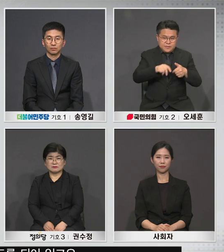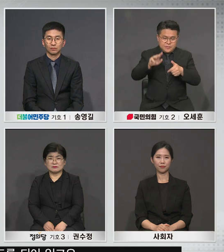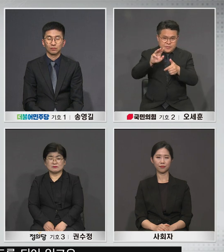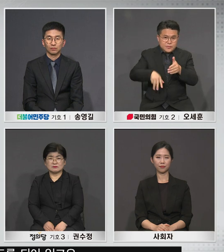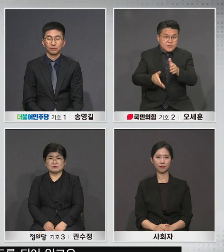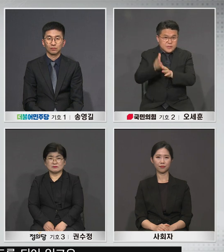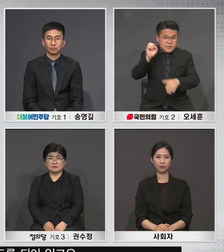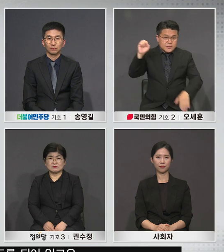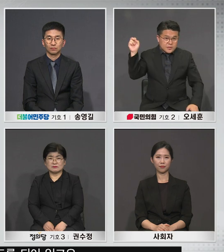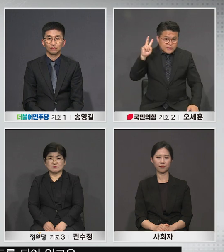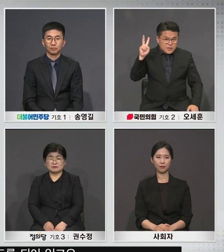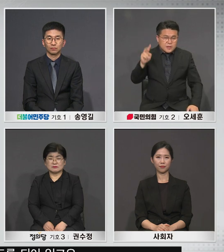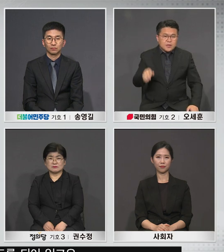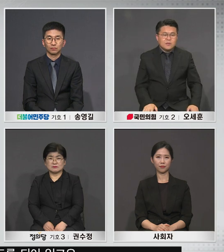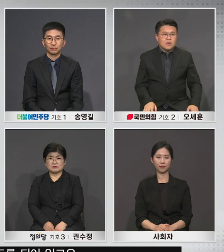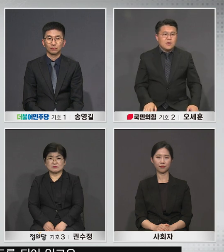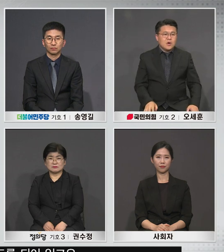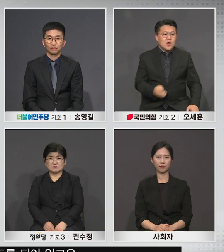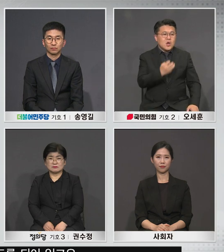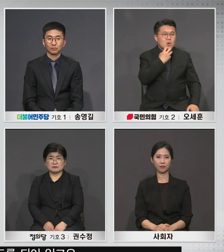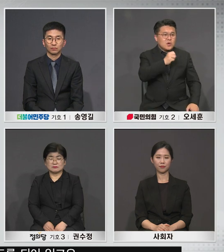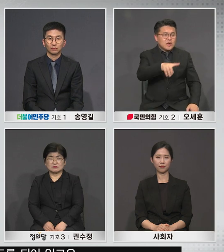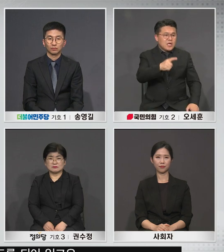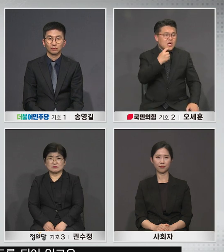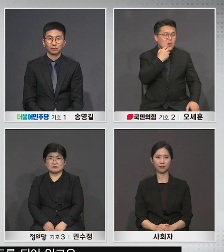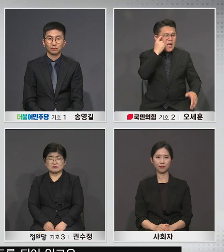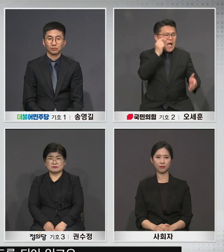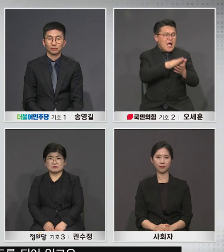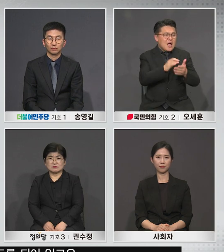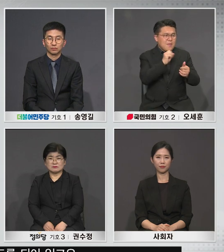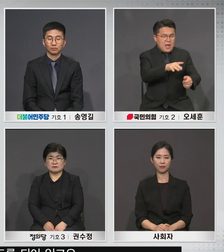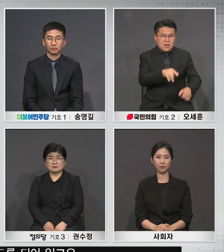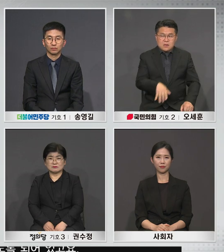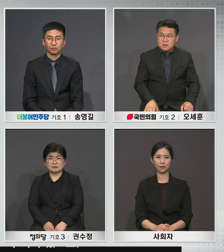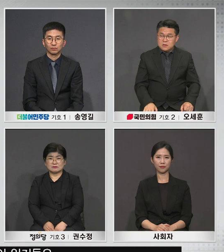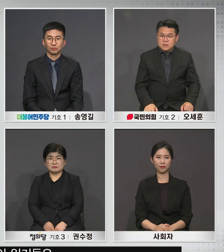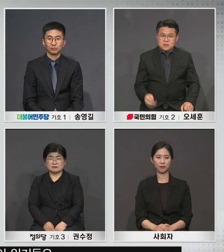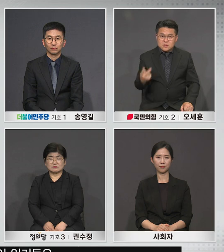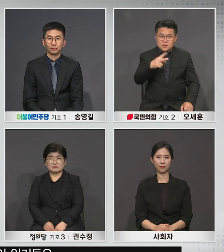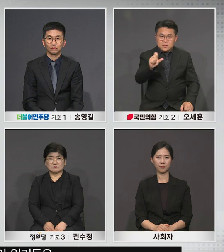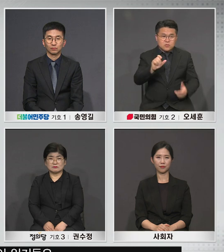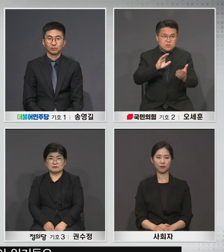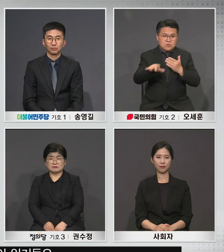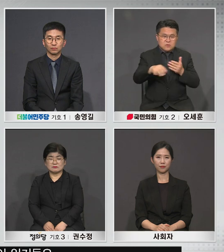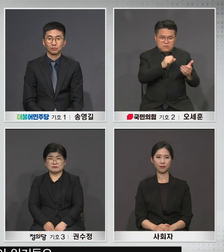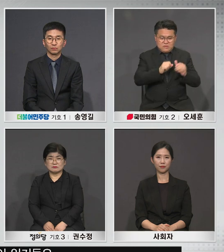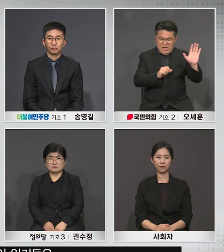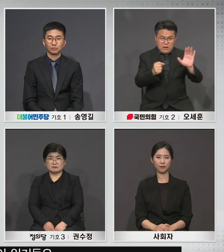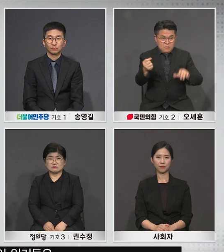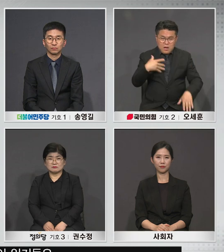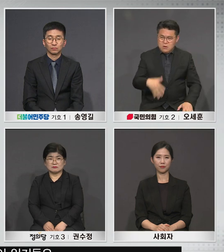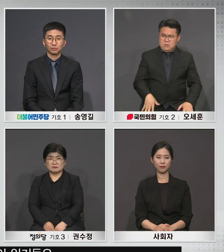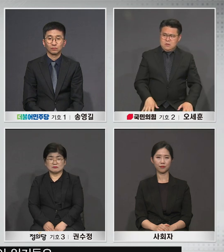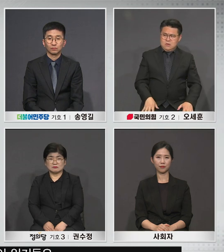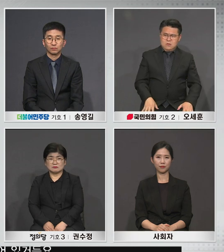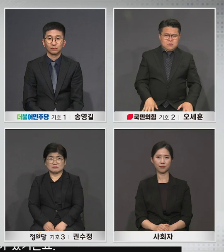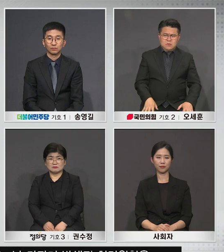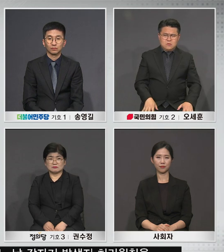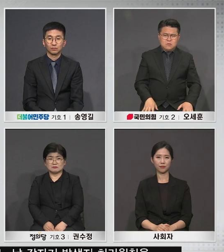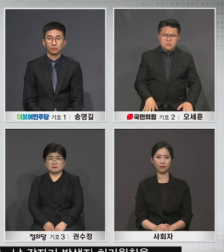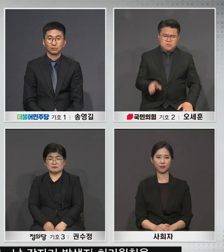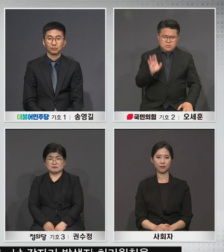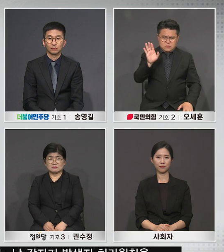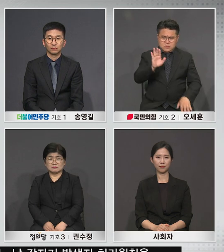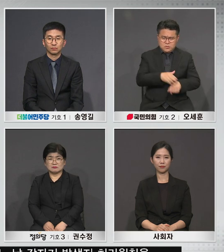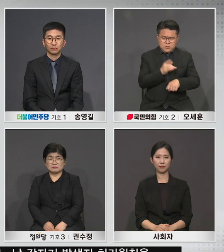발생지 처리 원칙을 주장하면서 더 이상 2025년 이후에는 못 받겠다 이야기하는 것은 사례에 맞지 않다고